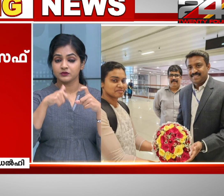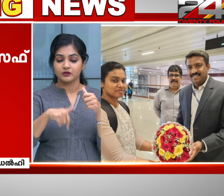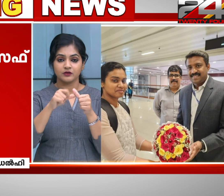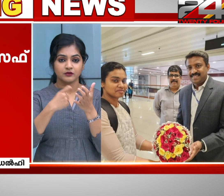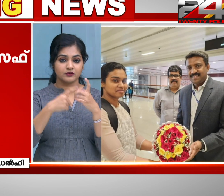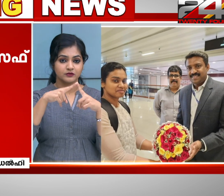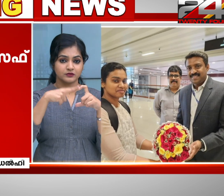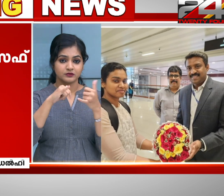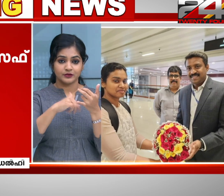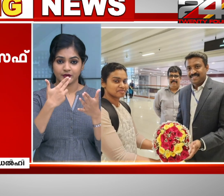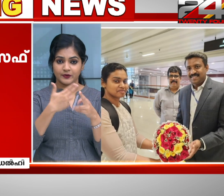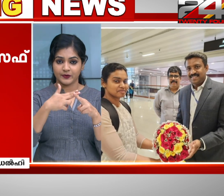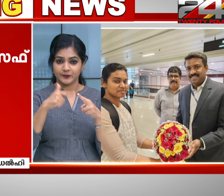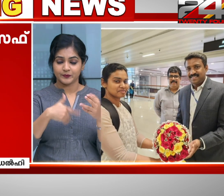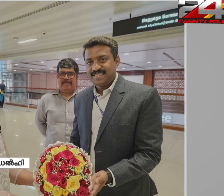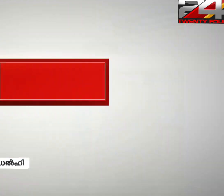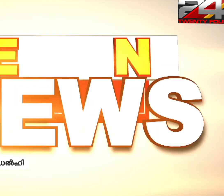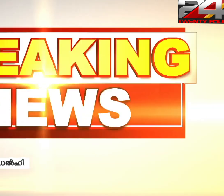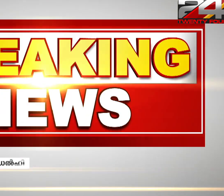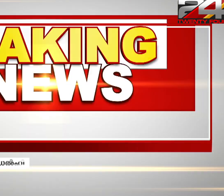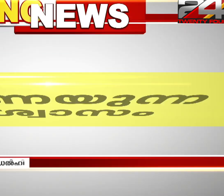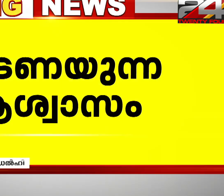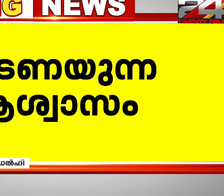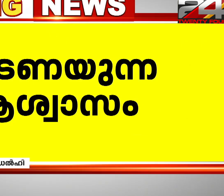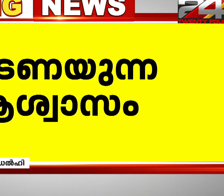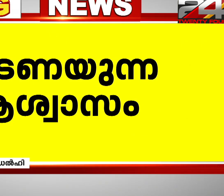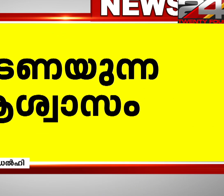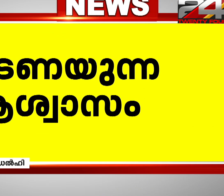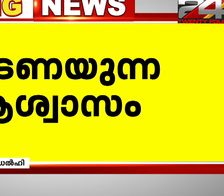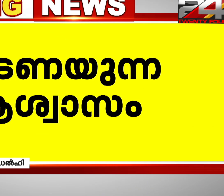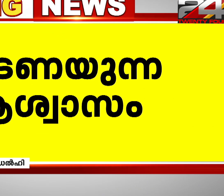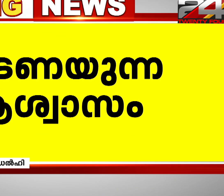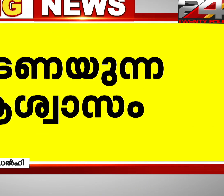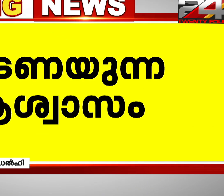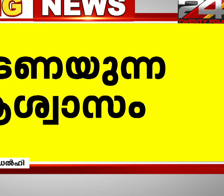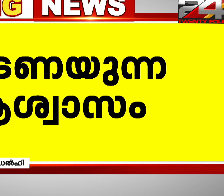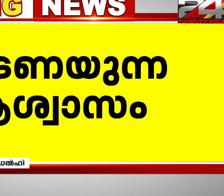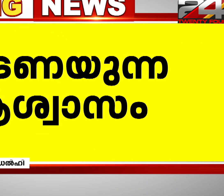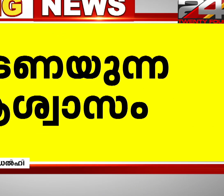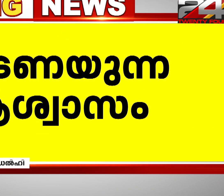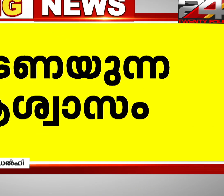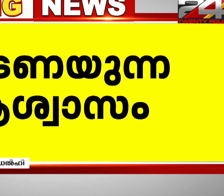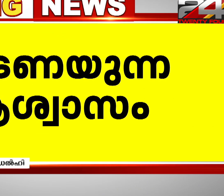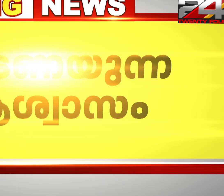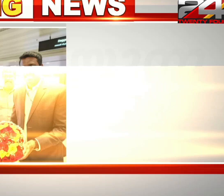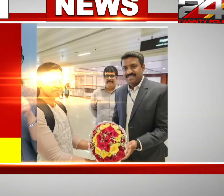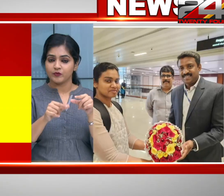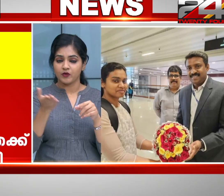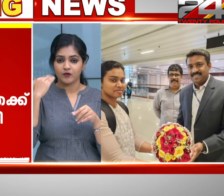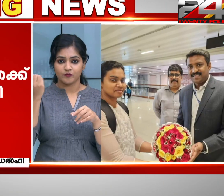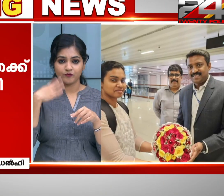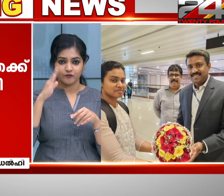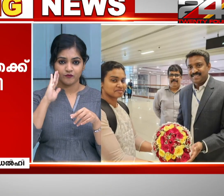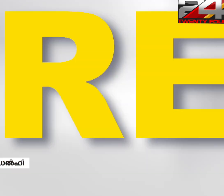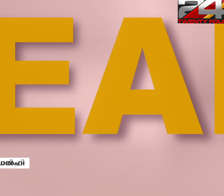17 ഇന്ത്യക്കാർ ഉണ്ട് എന്നാണ് കേന്ദ്ര വിദേശകാര്യ മന്ത്രാലയം അറിയിച്ചിരുന്നത്. അതിൽ 4 മലയാളികൾ ഉണ്ട് എന്നാണ് പുറത്തുവന്ന വിവരം.